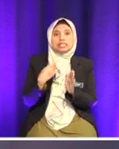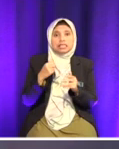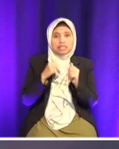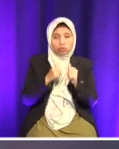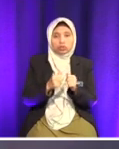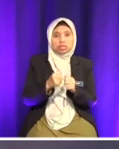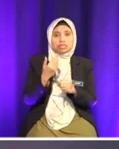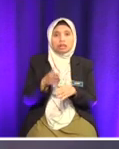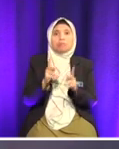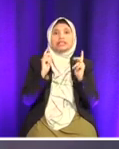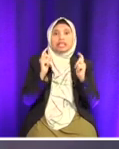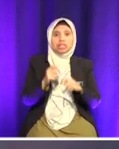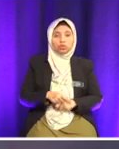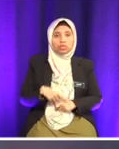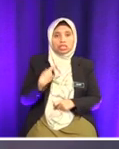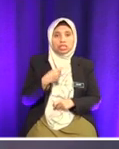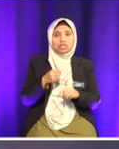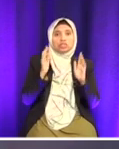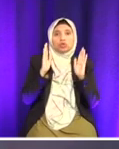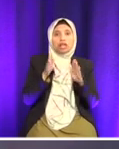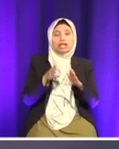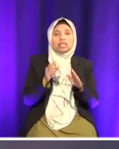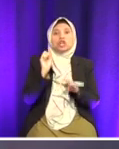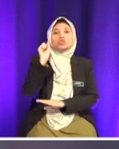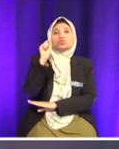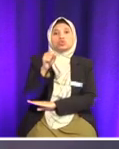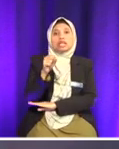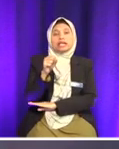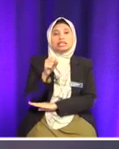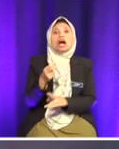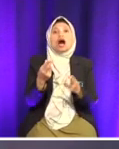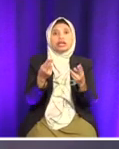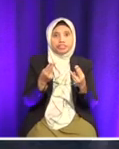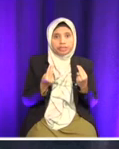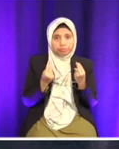kalau urutan selepas salat tahajud kita salat hajat ya biasa gitu